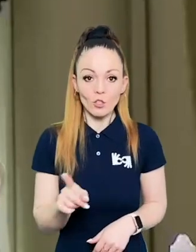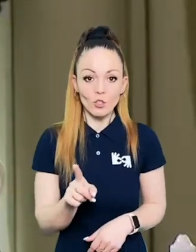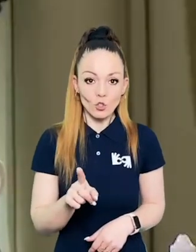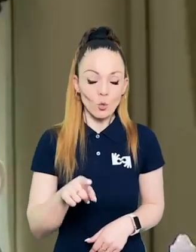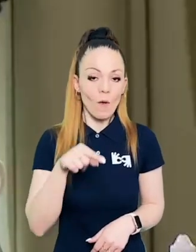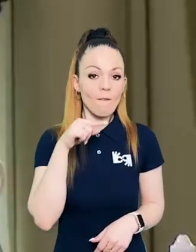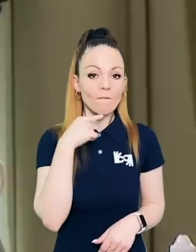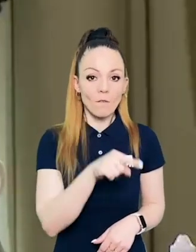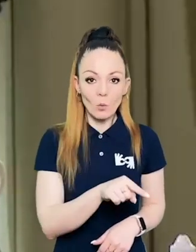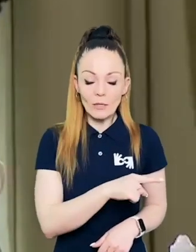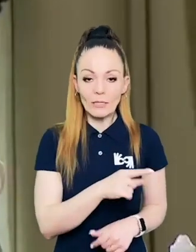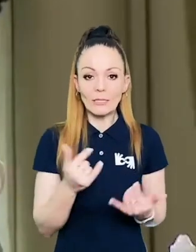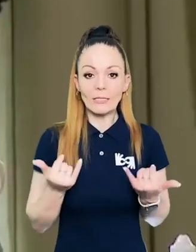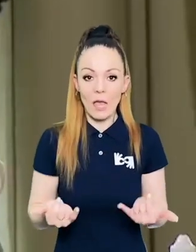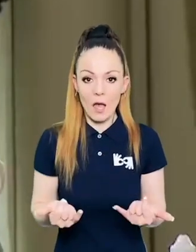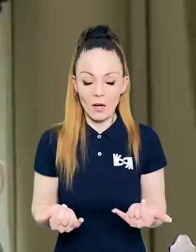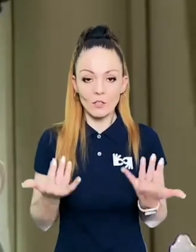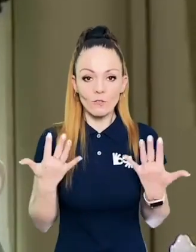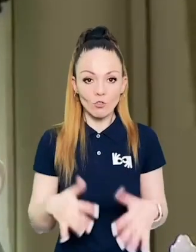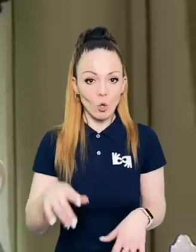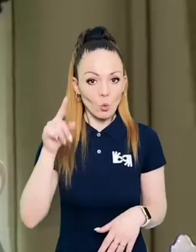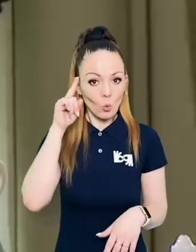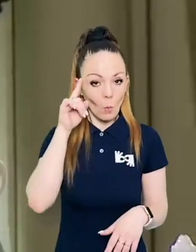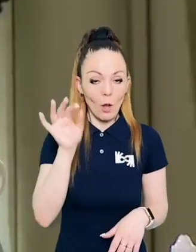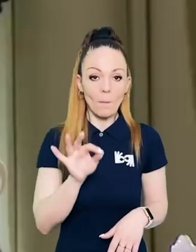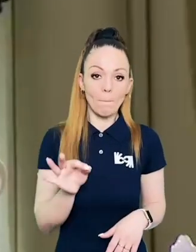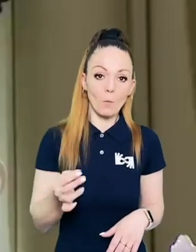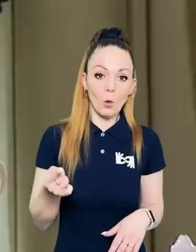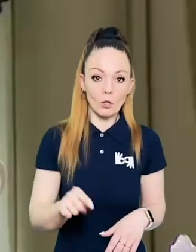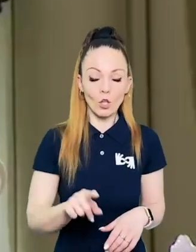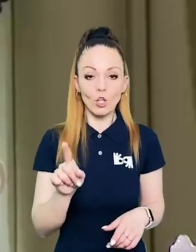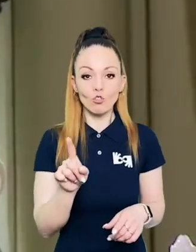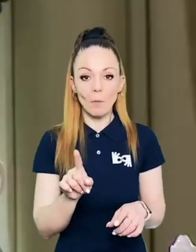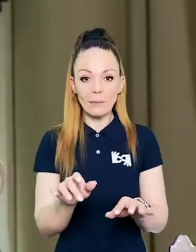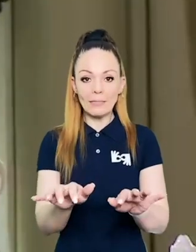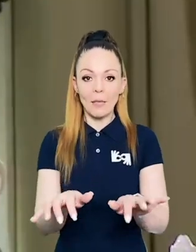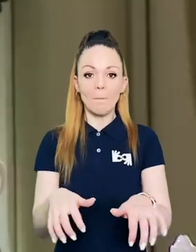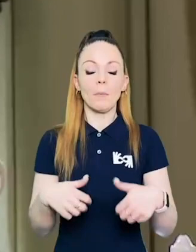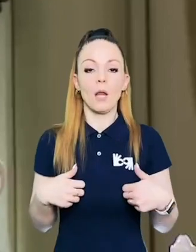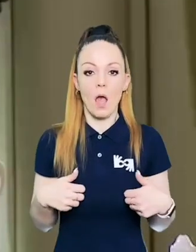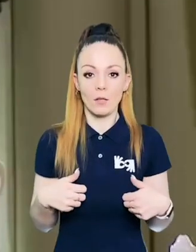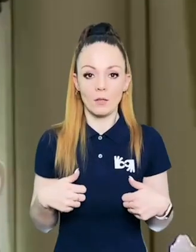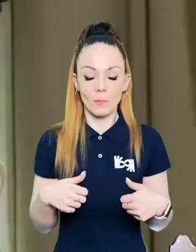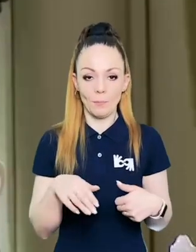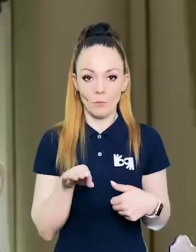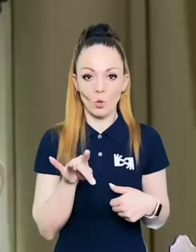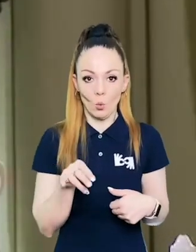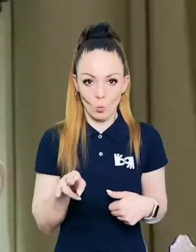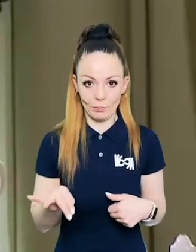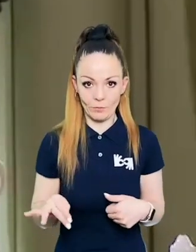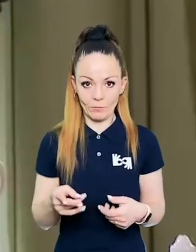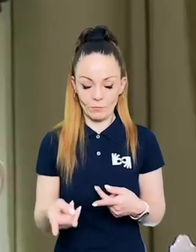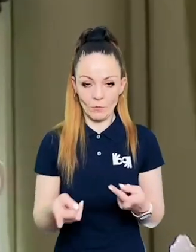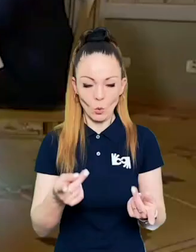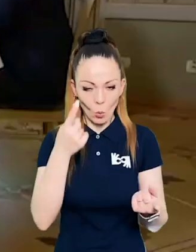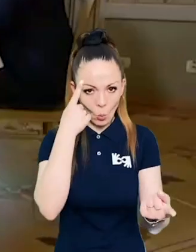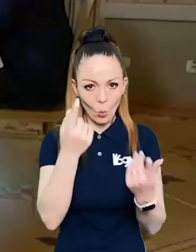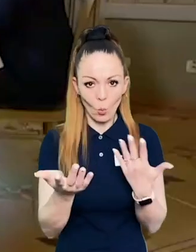сказали, що вони зараз вже думають про те, щоб забирати